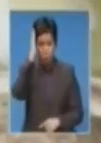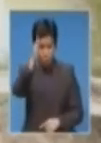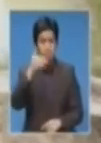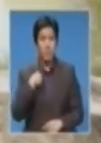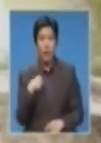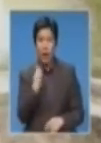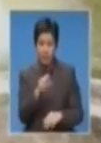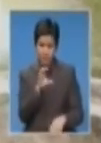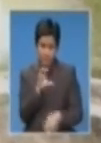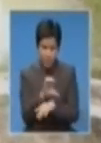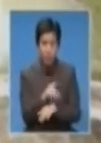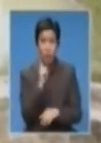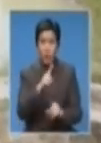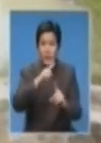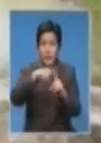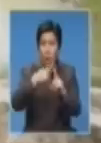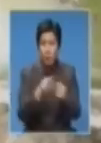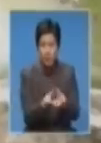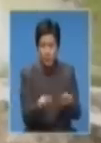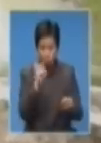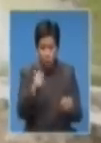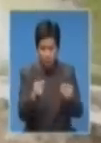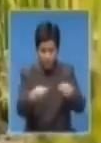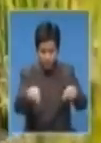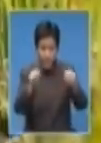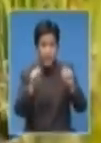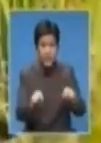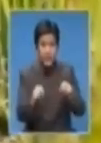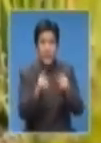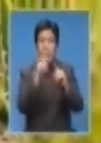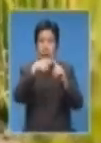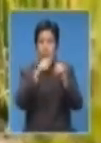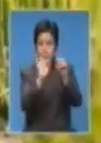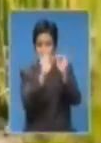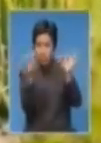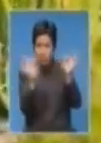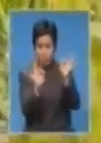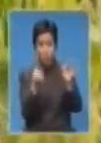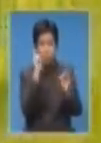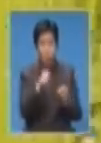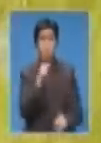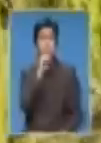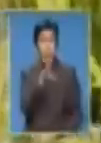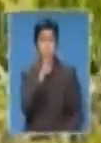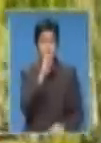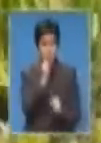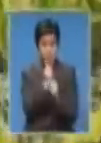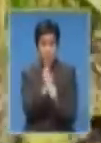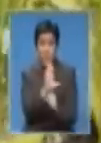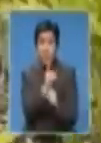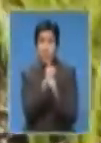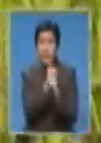กำกับดูให้เป็นไปตามนี้ว่าการเช่าที่นั้นต้องทำสัญญาทั้งสิ้นในสัญญานั้นก็ระบุให้ชัดเจนว่าในกรณีที่หากว่าไม่ปฏิบัติตามสัญญาจะ